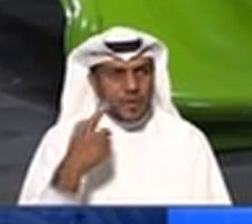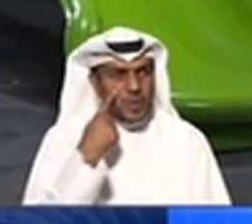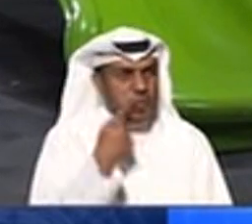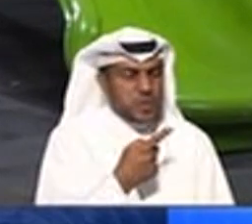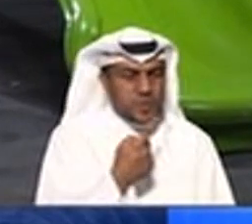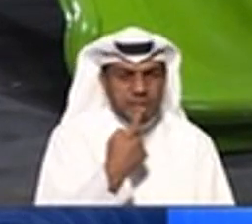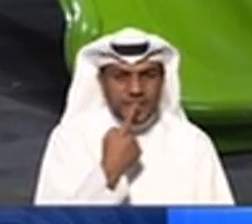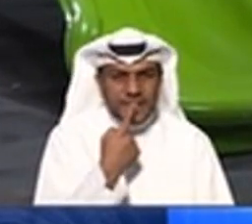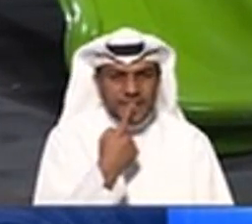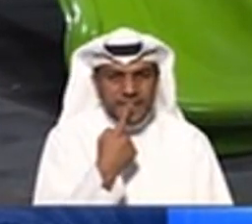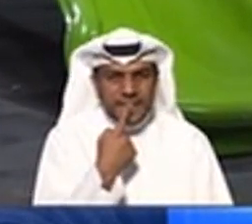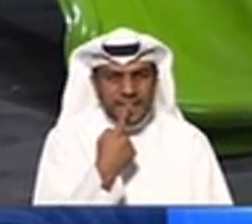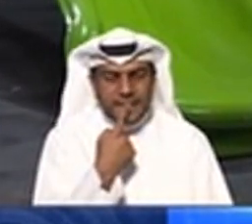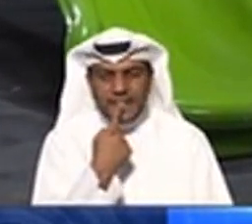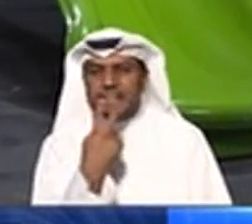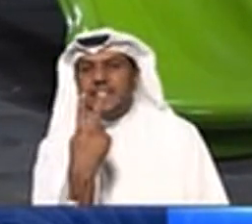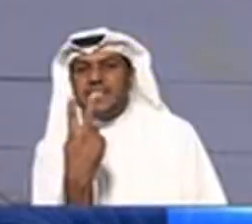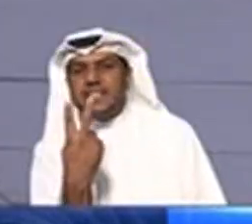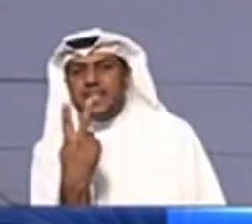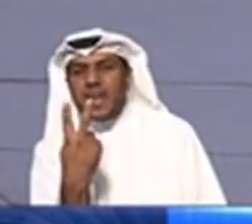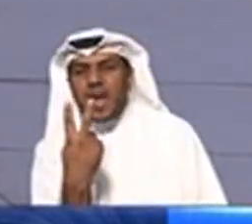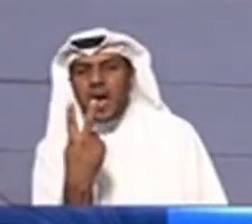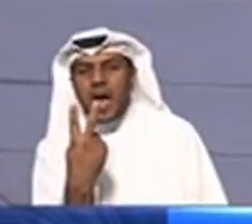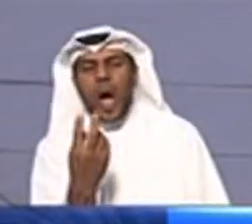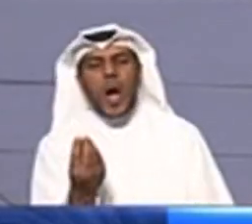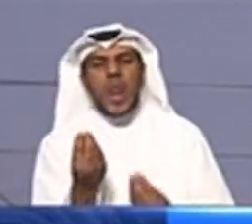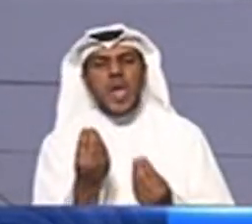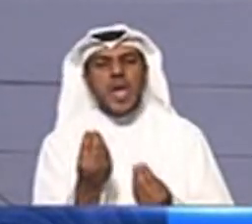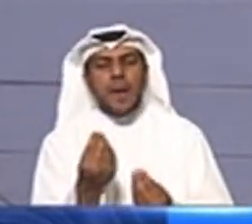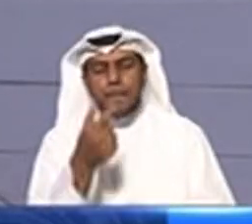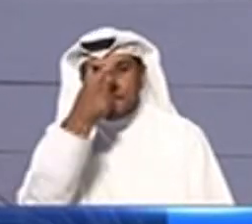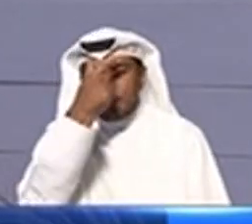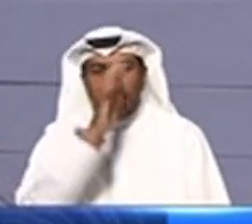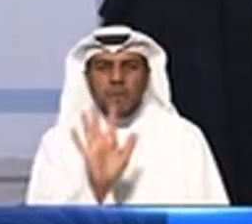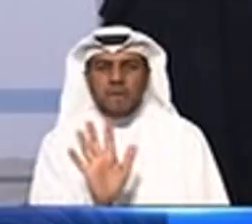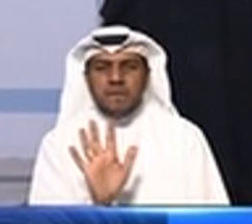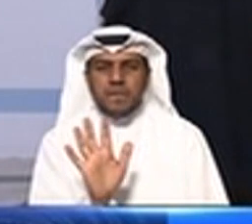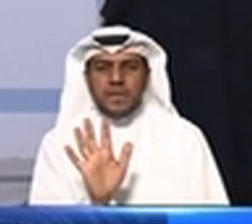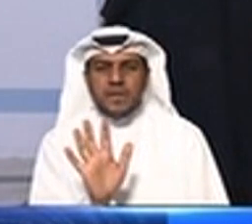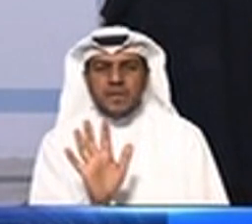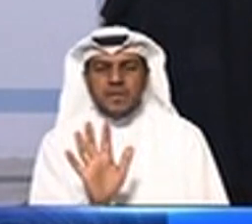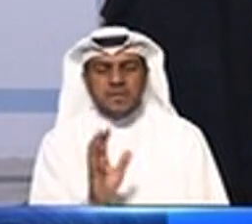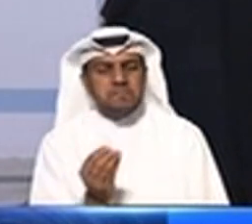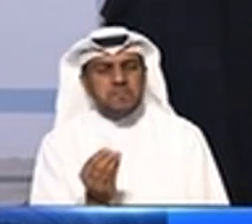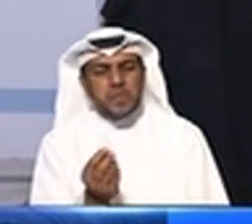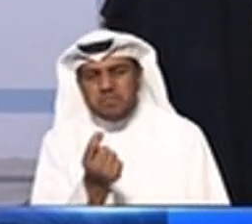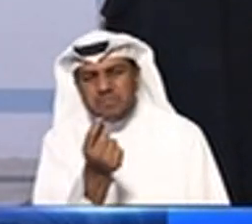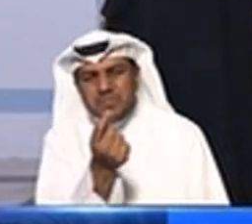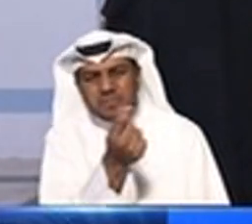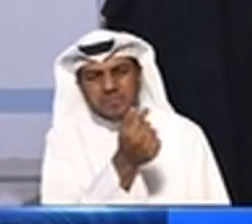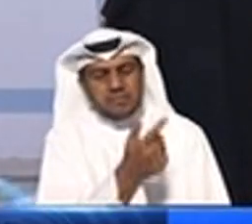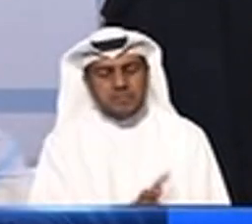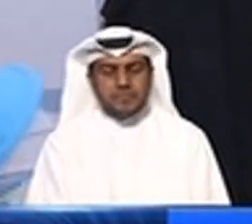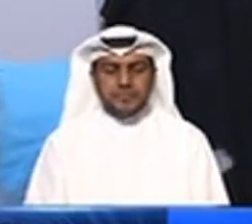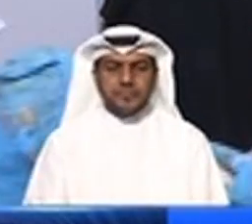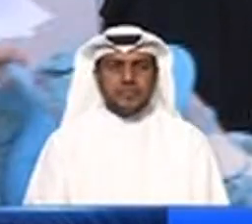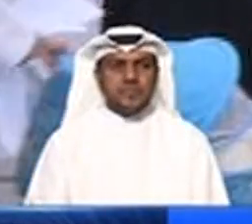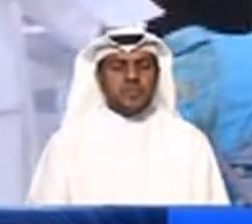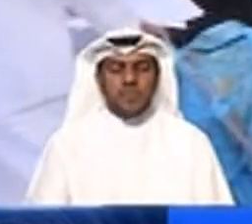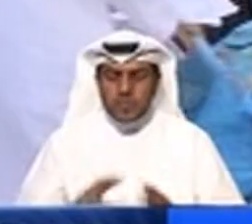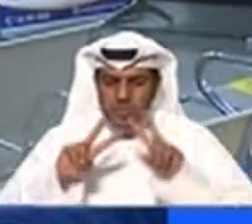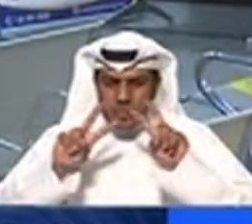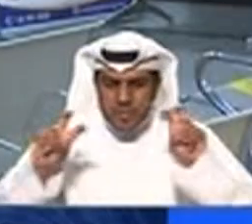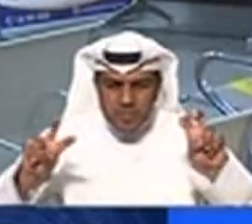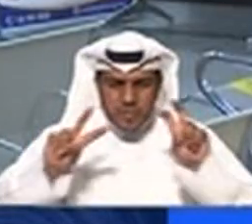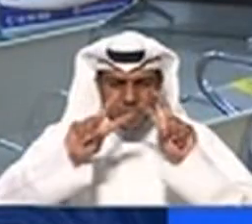تزيد أعمارهم عن عامين أقل عرضة للإصابة بالفيروس ومضاعفاته الصحية، إلا أن دراسات